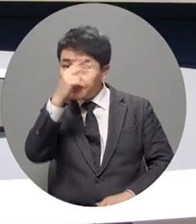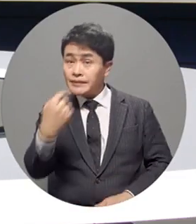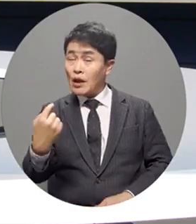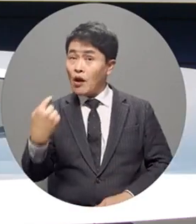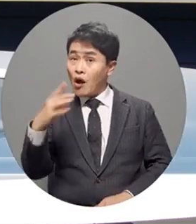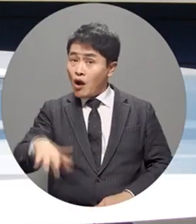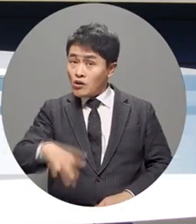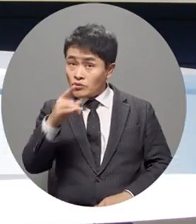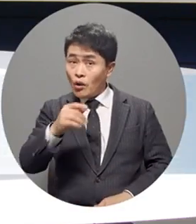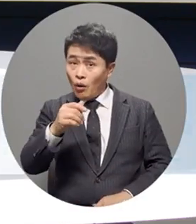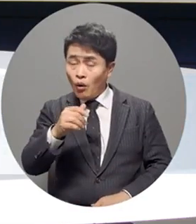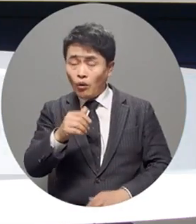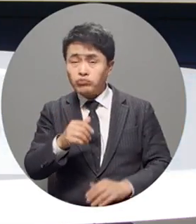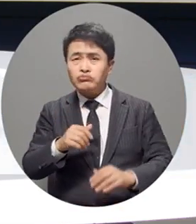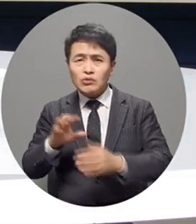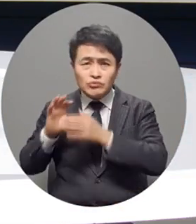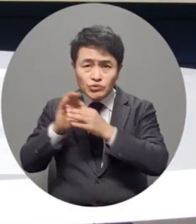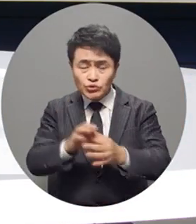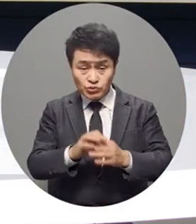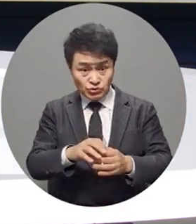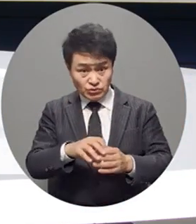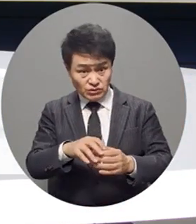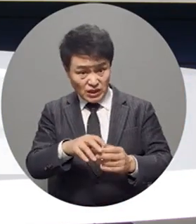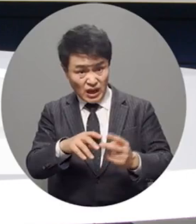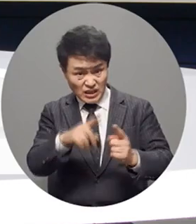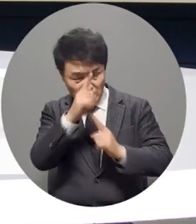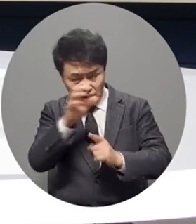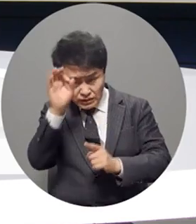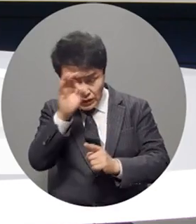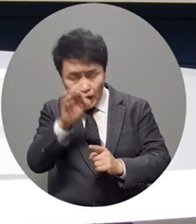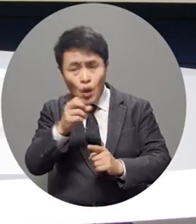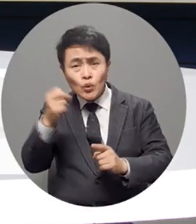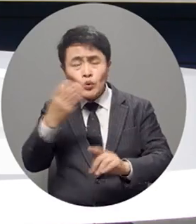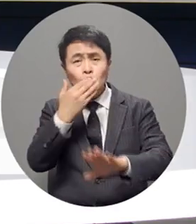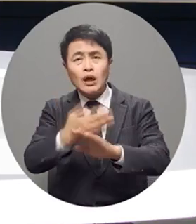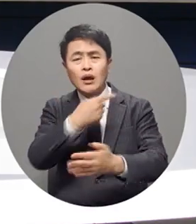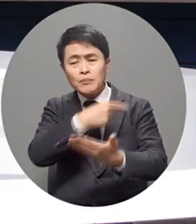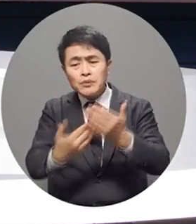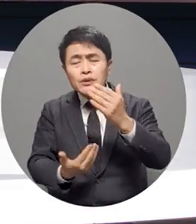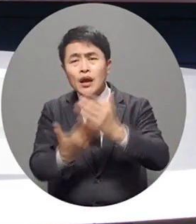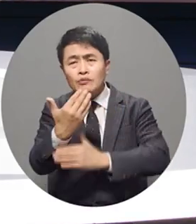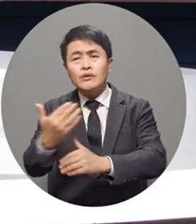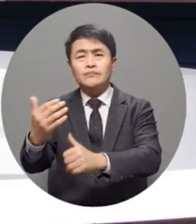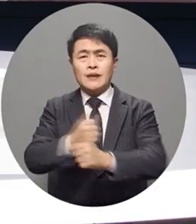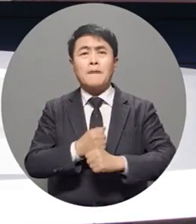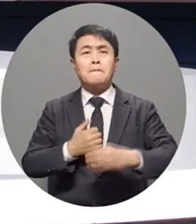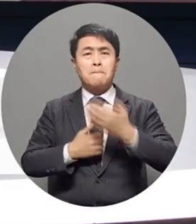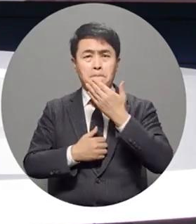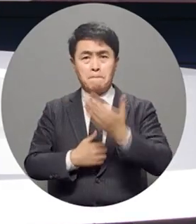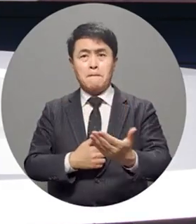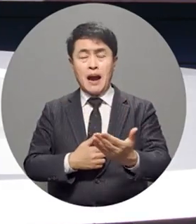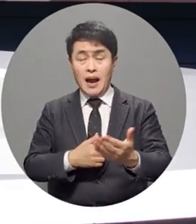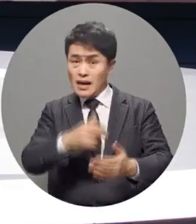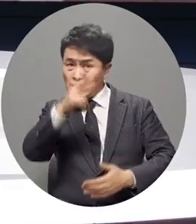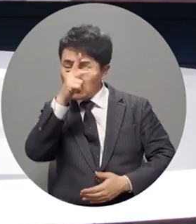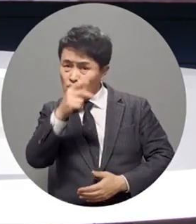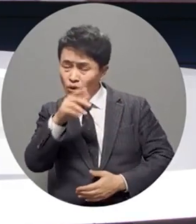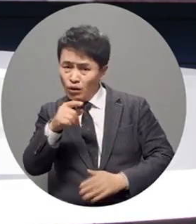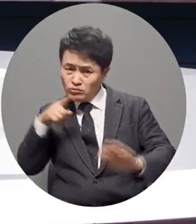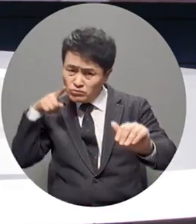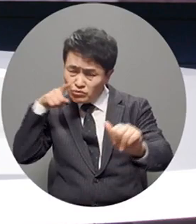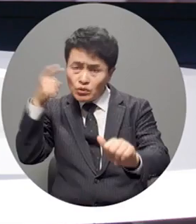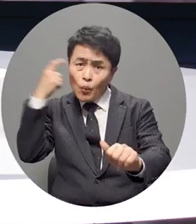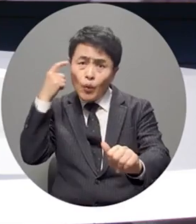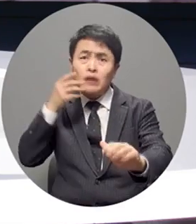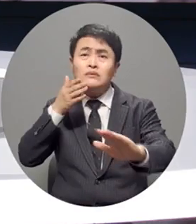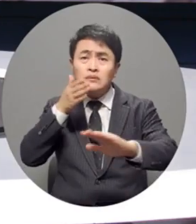경찰은 첫 범행 이후 줄곧 이 씨를 찾았지만 또 다른 피해자가 나온 후에야 잡을 수 있었습니다. 경찰 추적이 왜